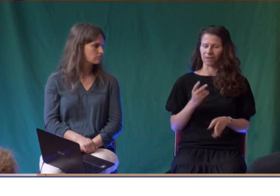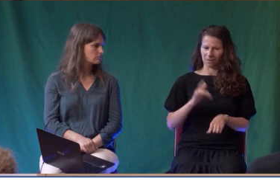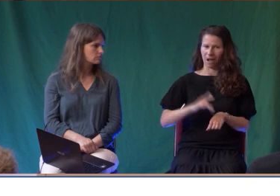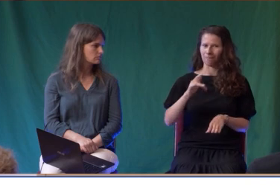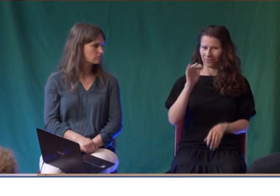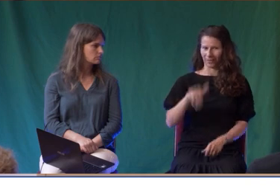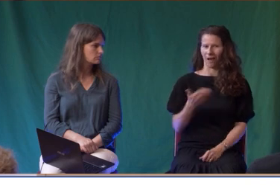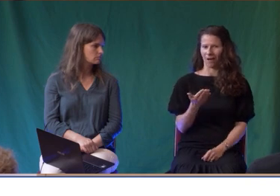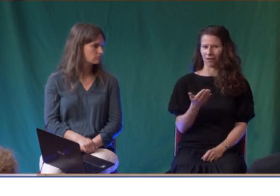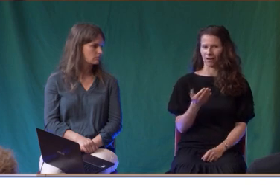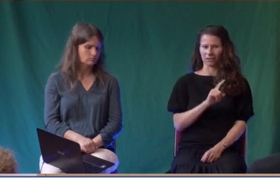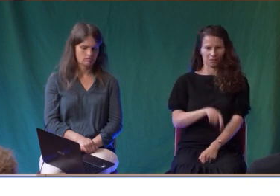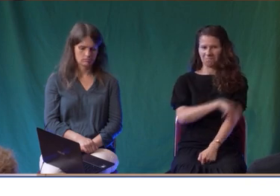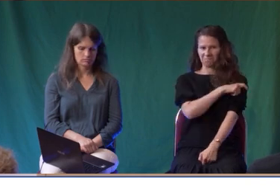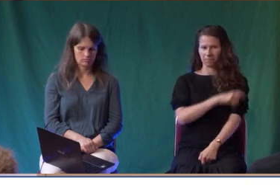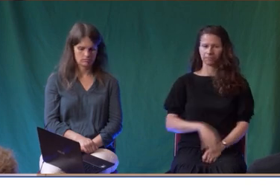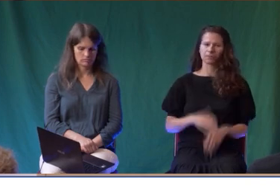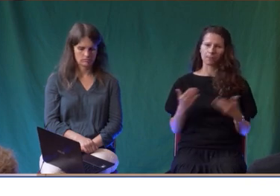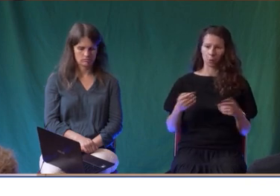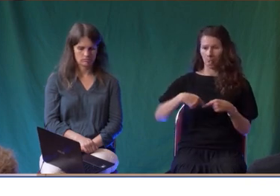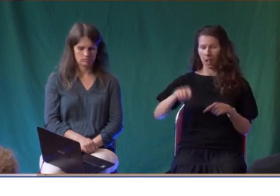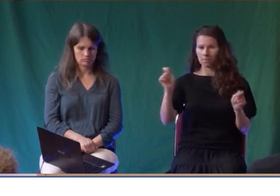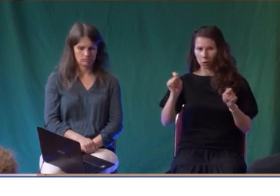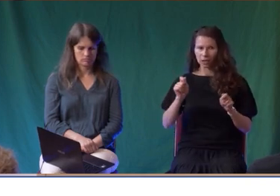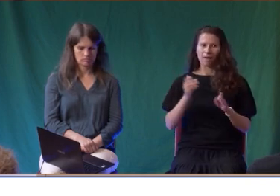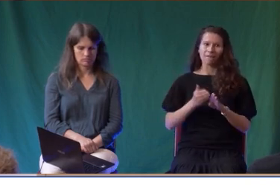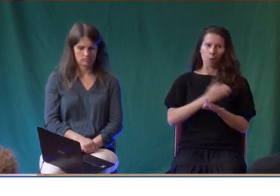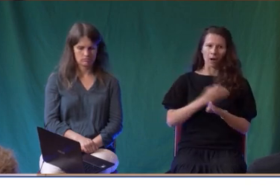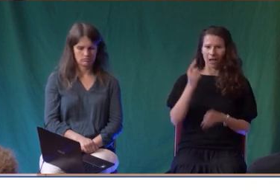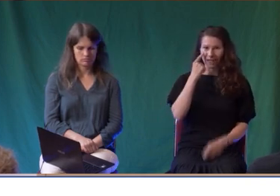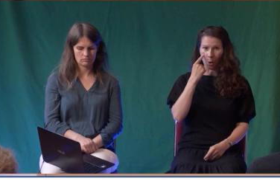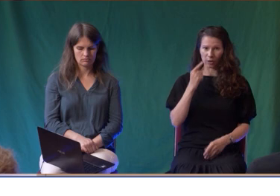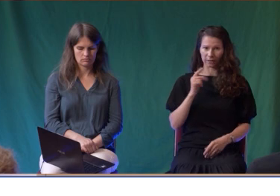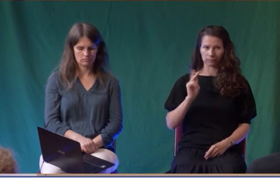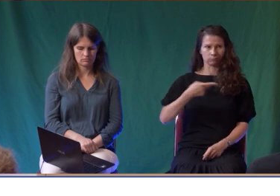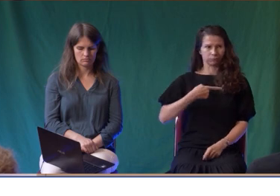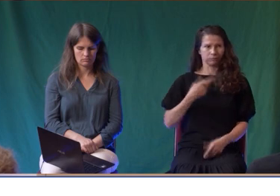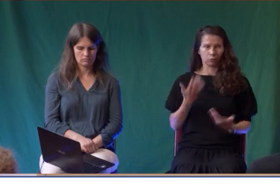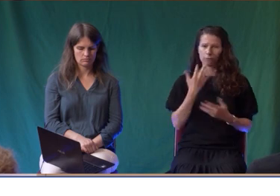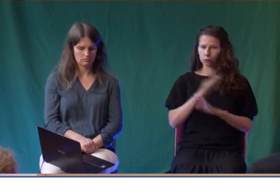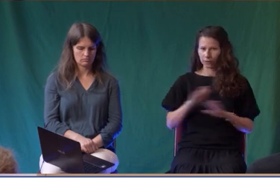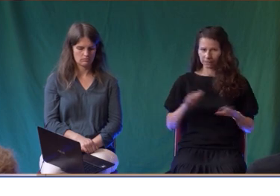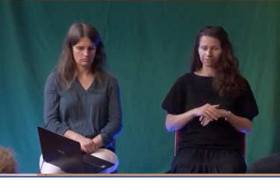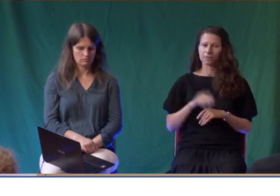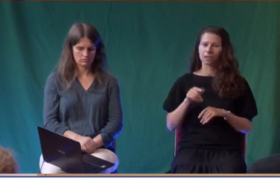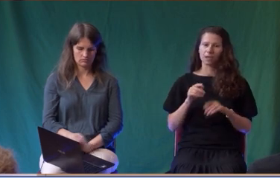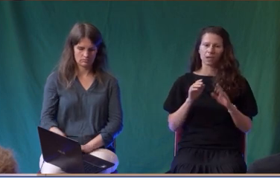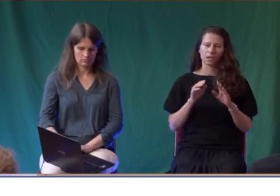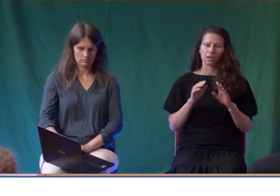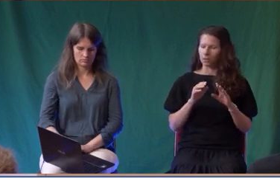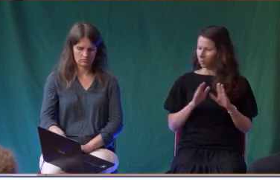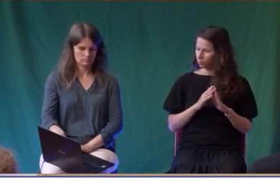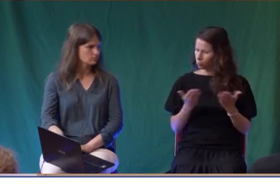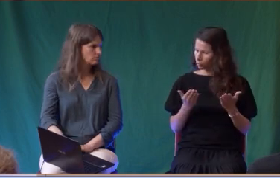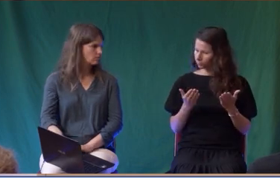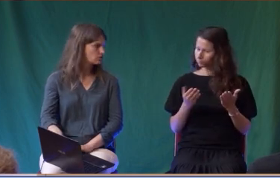aber nicht mit diesem traurigen Bild in die Börse entlassen sondern in dem Buch zum Buch Tabu in Normalität gibt es